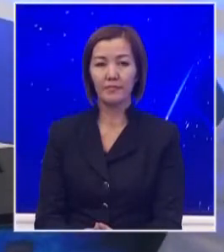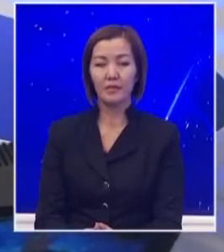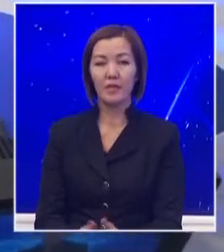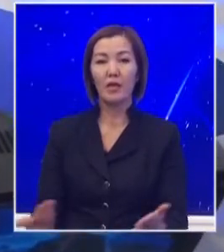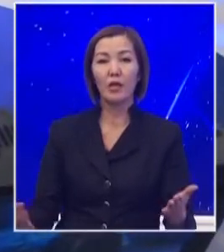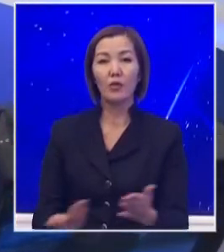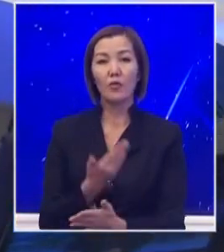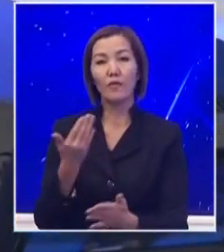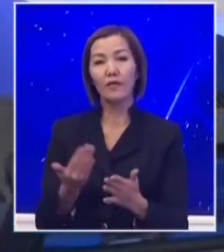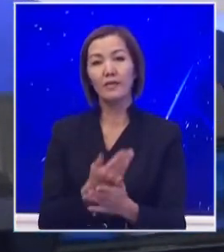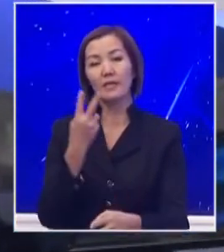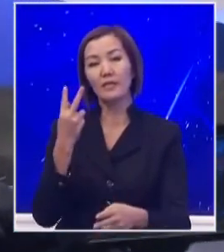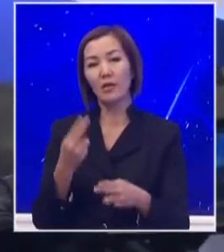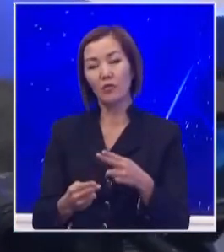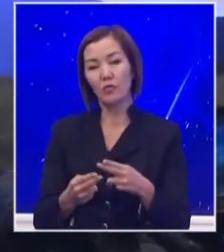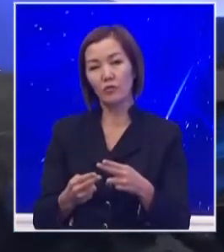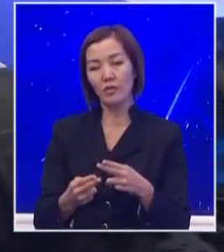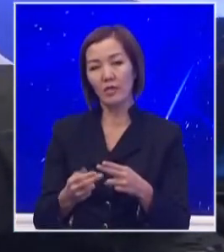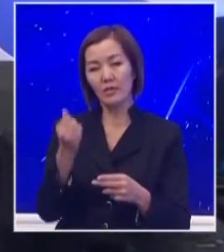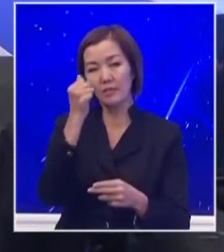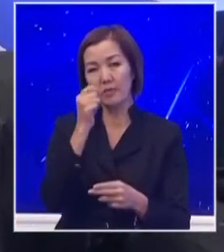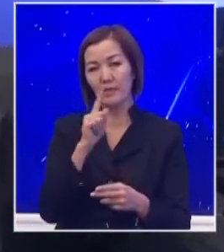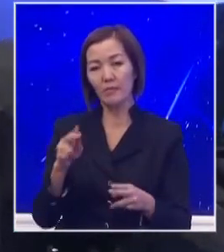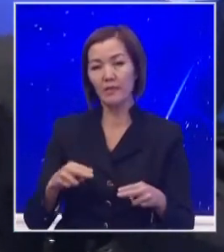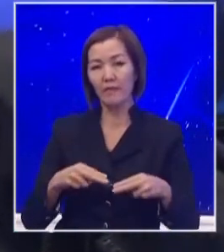Таким был день сегодняшний глазами наших корреспондентов. До следующих встреч